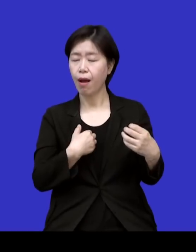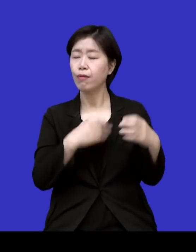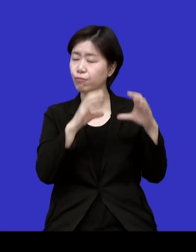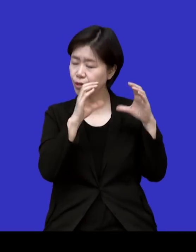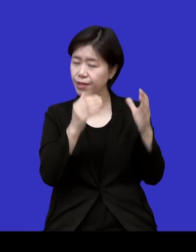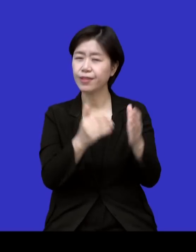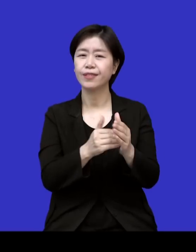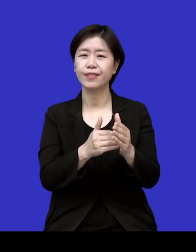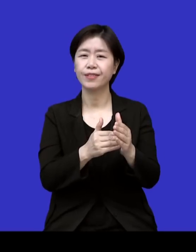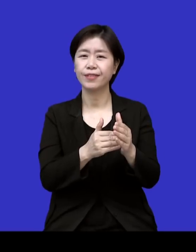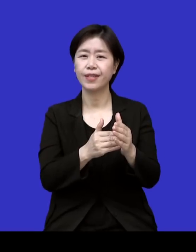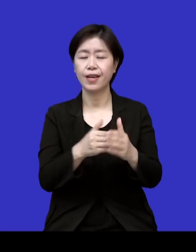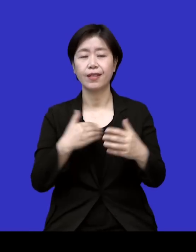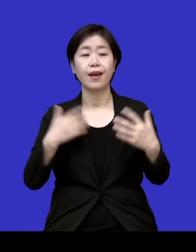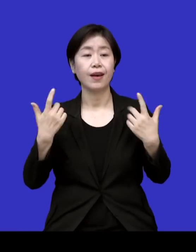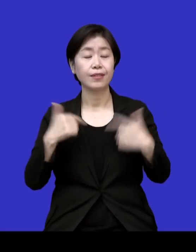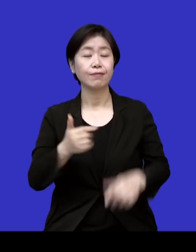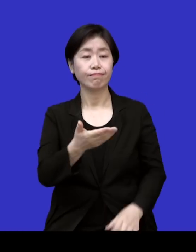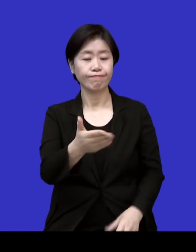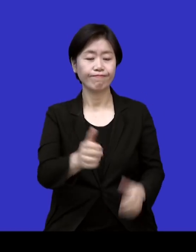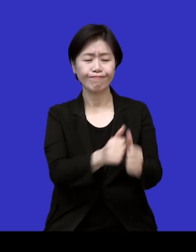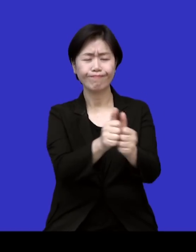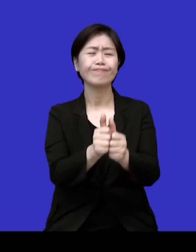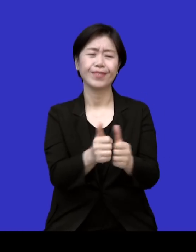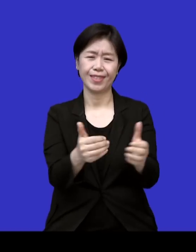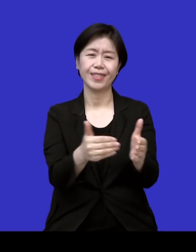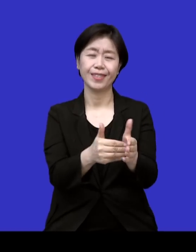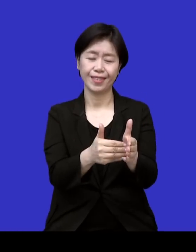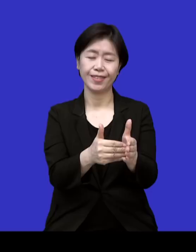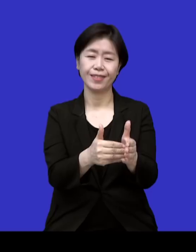항상 함께 있었고,